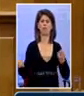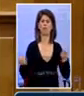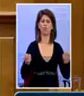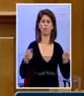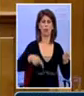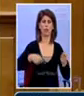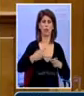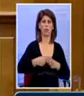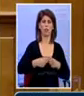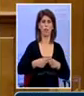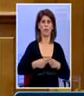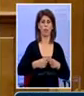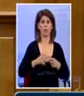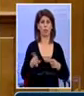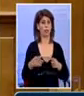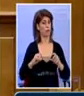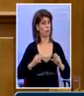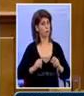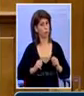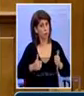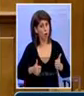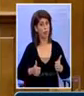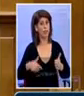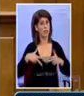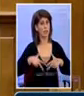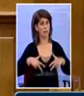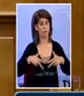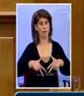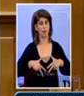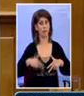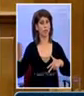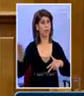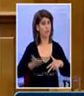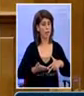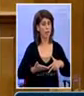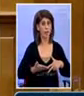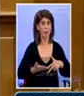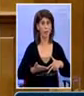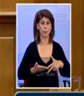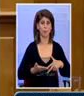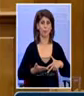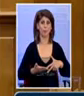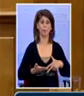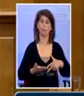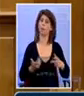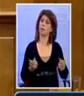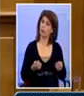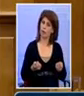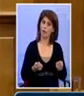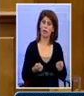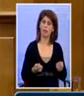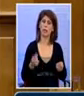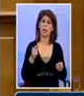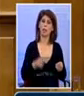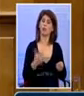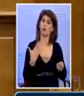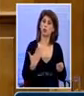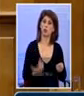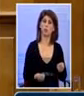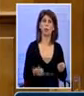κουβέντα για την πρόθεση της κυβέρνησης να φέρει προς υλοποίηση κάτι το οποίο